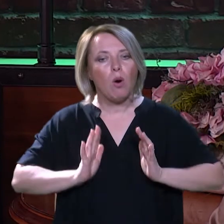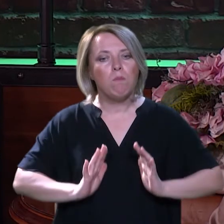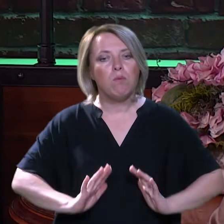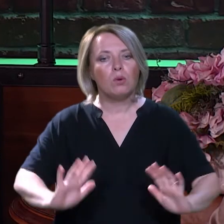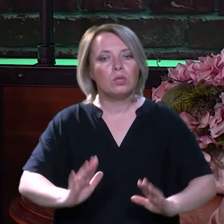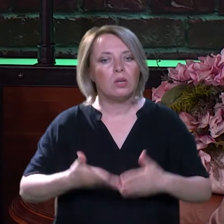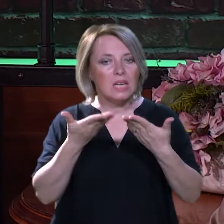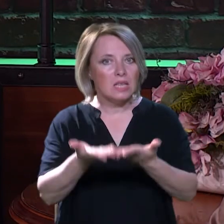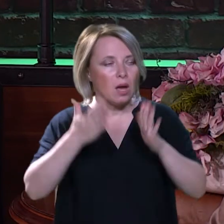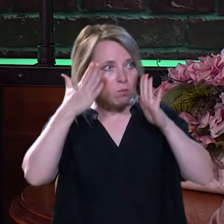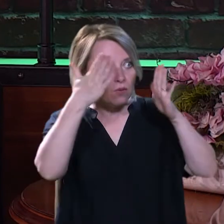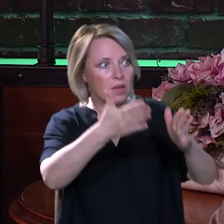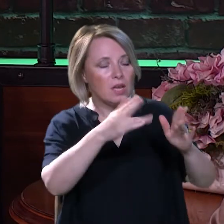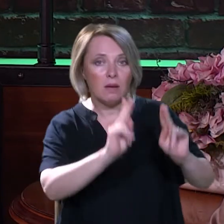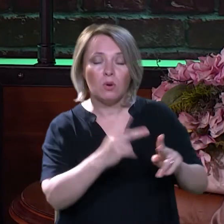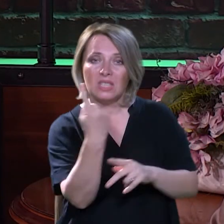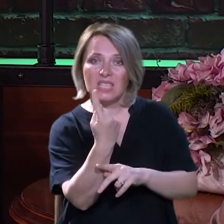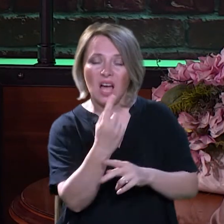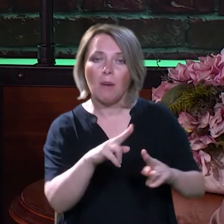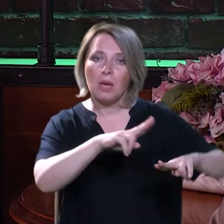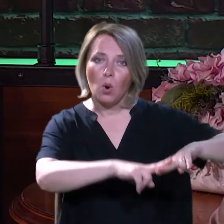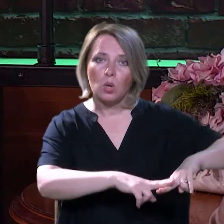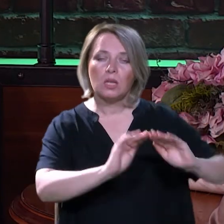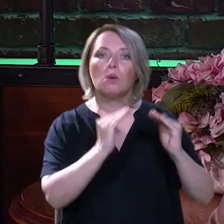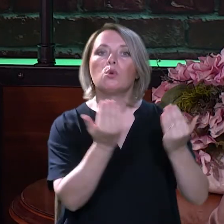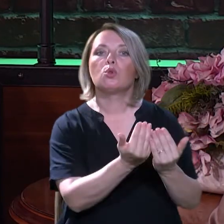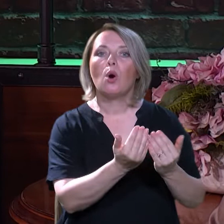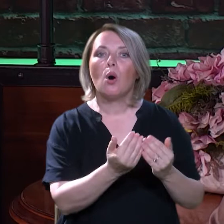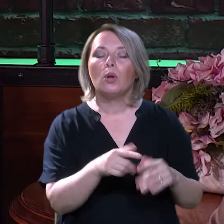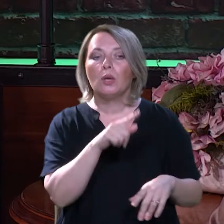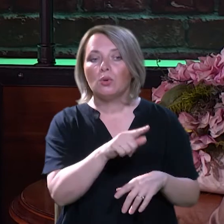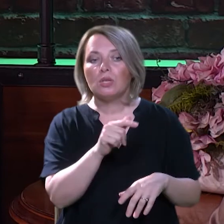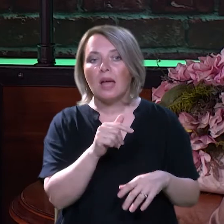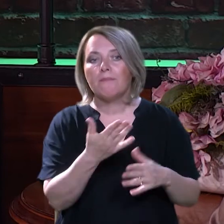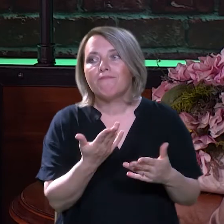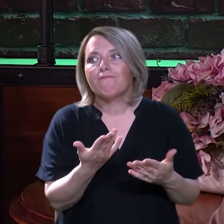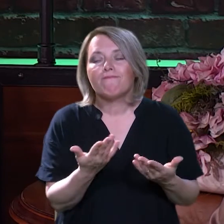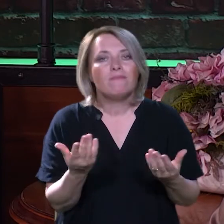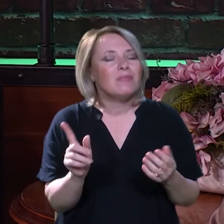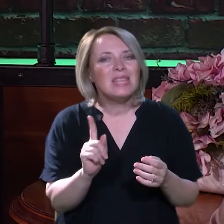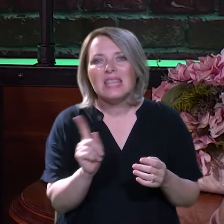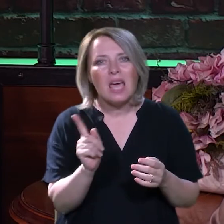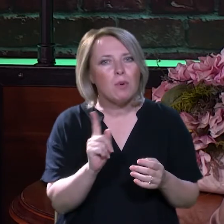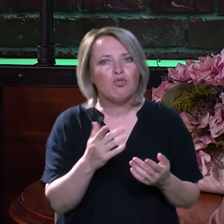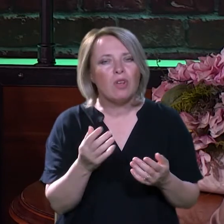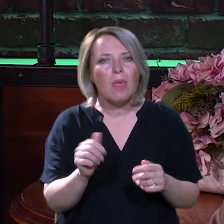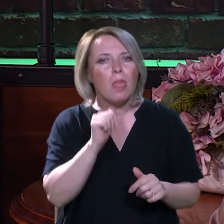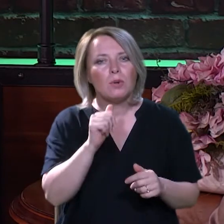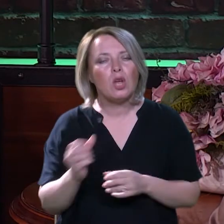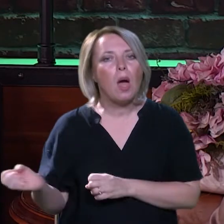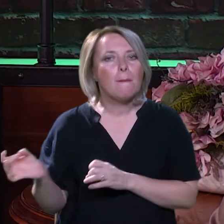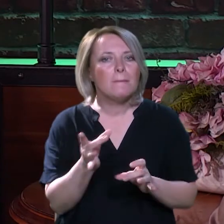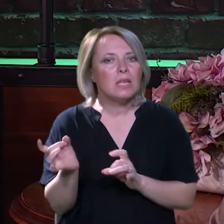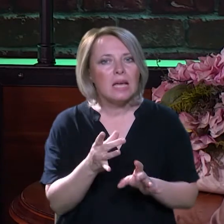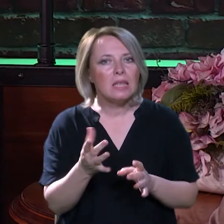opustilo, da meni da povjerenje, da možemo ostati sami u prostoriji. Tako da se to nikad ne može ubrzati, nego